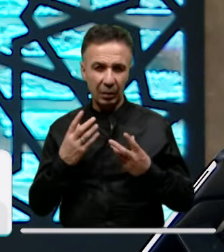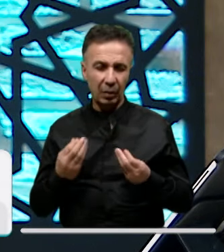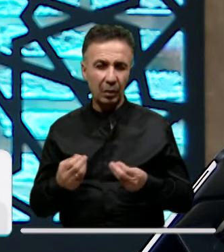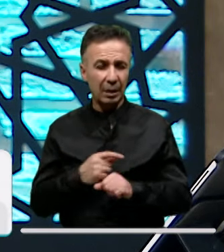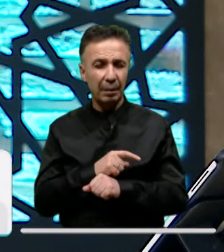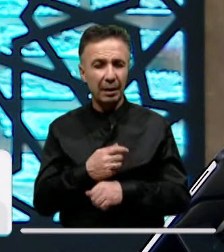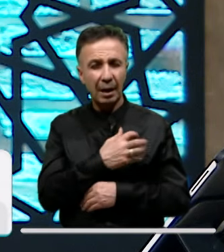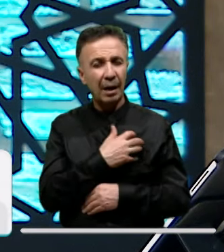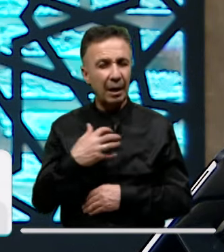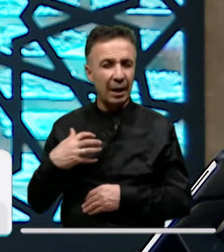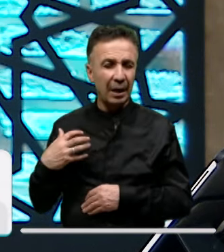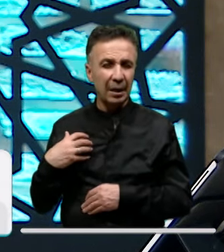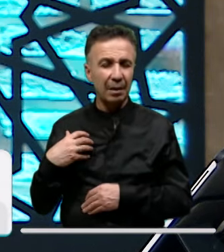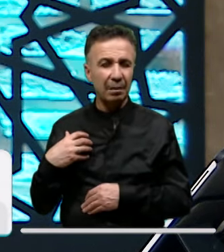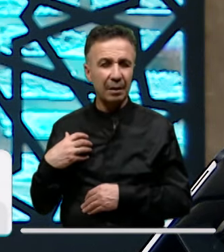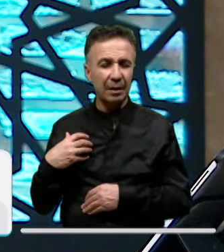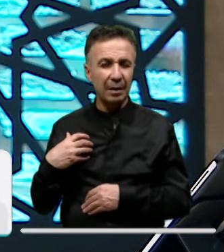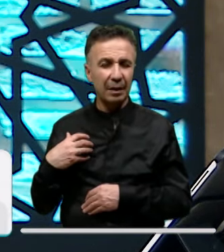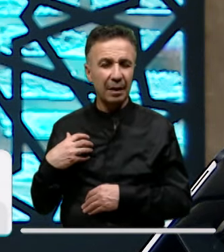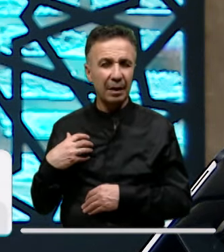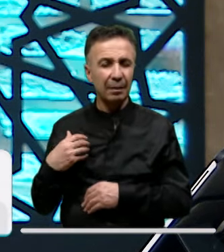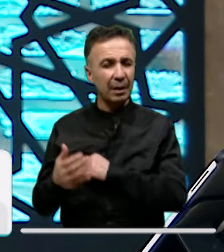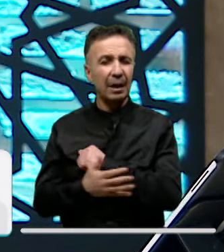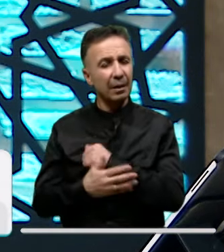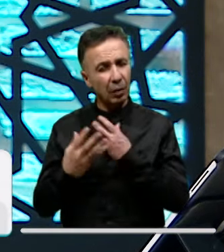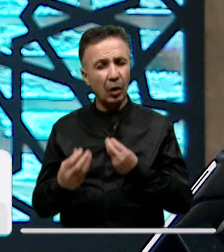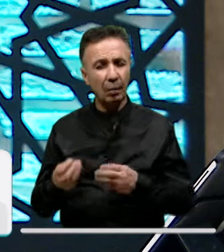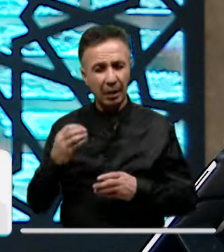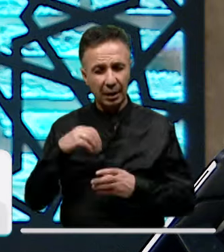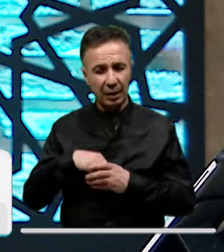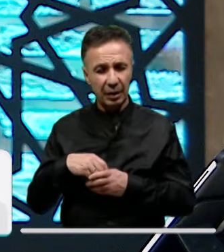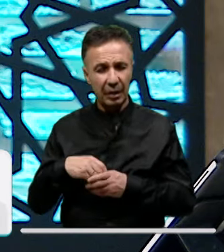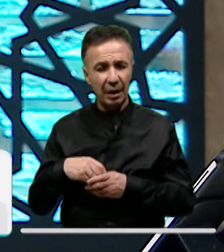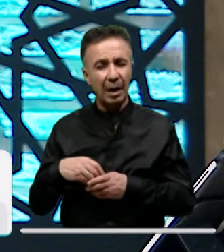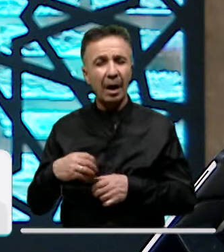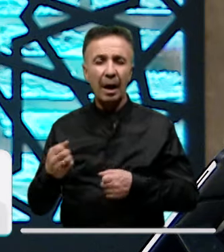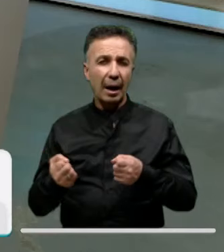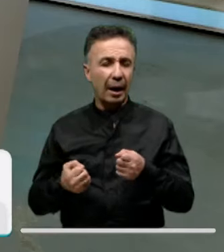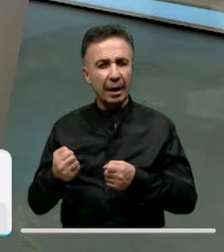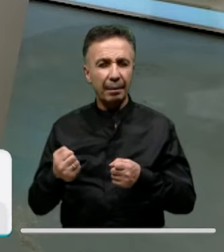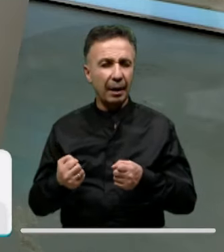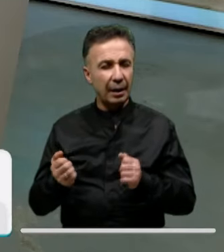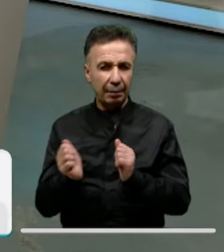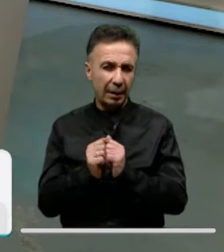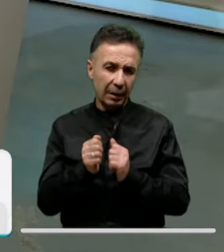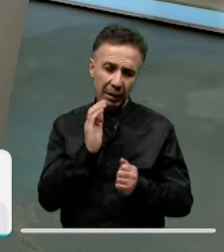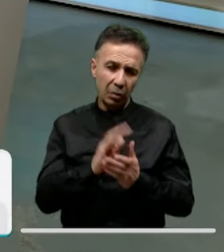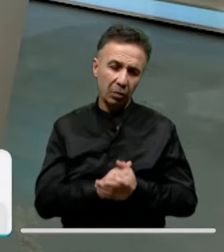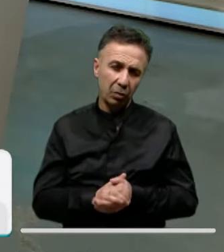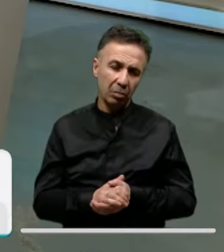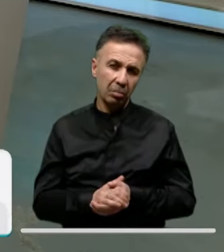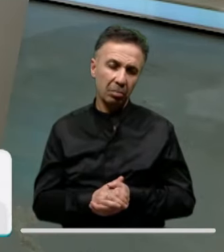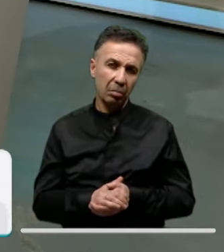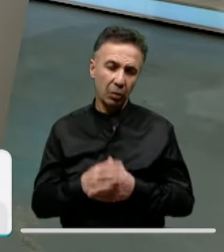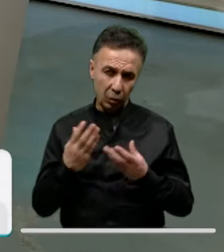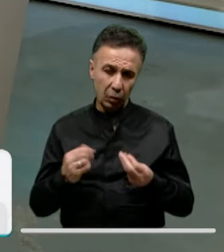anlarda anneciğimizin ihtiyaçlarını karşılamak için arabamızı onun emrine veriyoruz. Arabasını onun emrine veriyoruz. Araba diğer zamanlarda da biz kullanıyoruz.